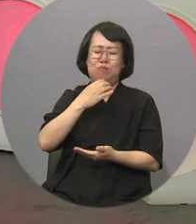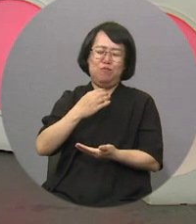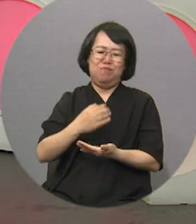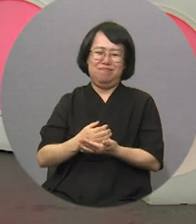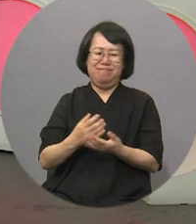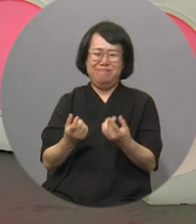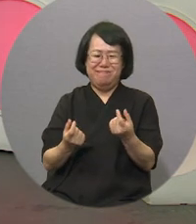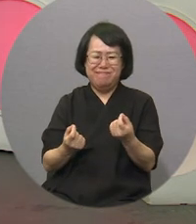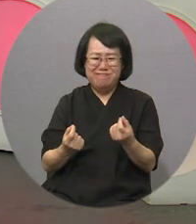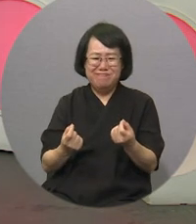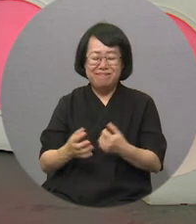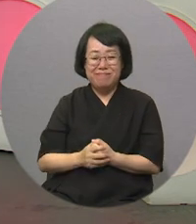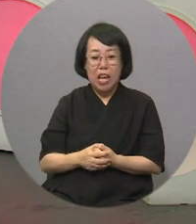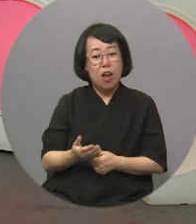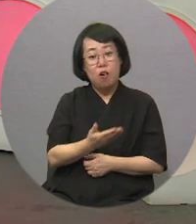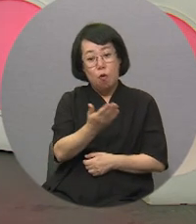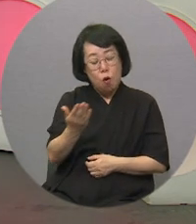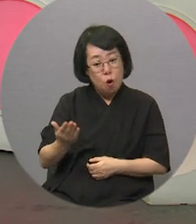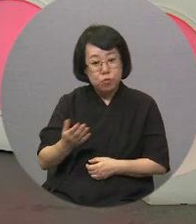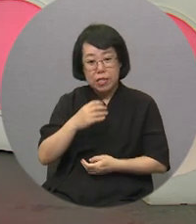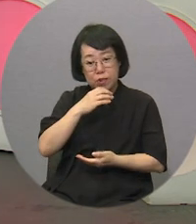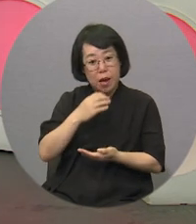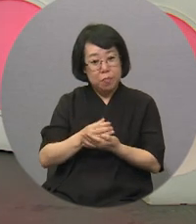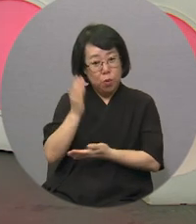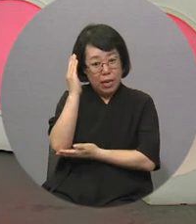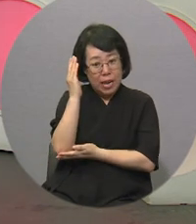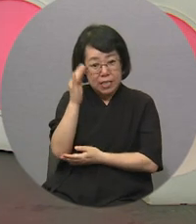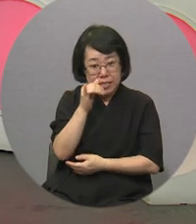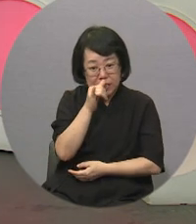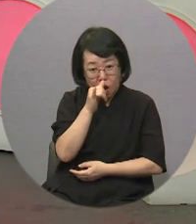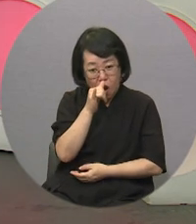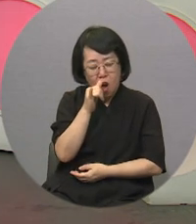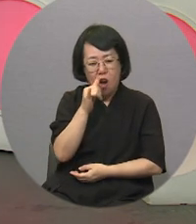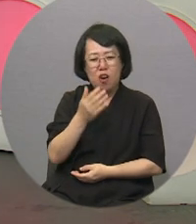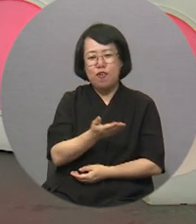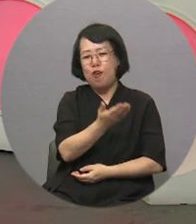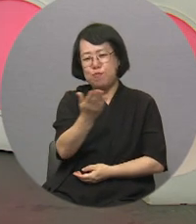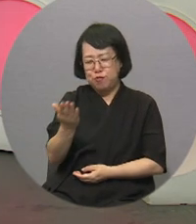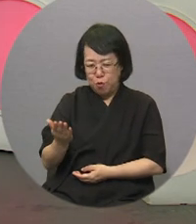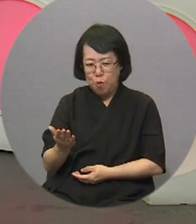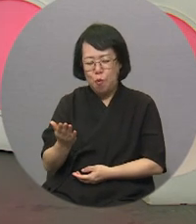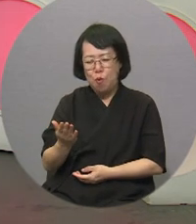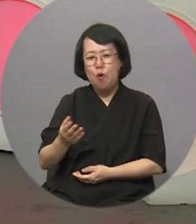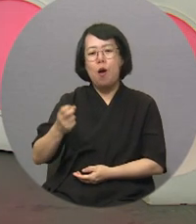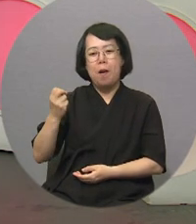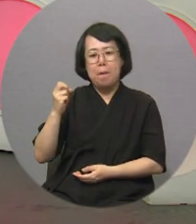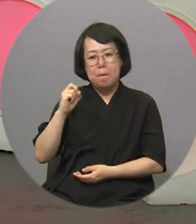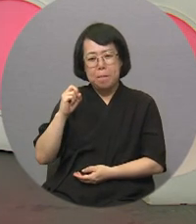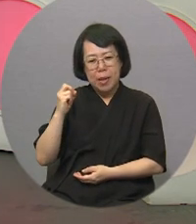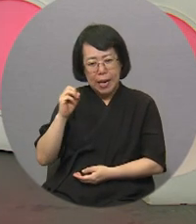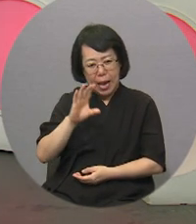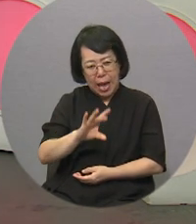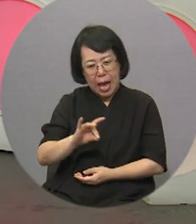보내주시고요. 네, 그래요. 여러분들 주변에 가족분들, 친한 지인들께 또 이렇게 안부 전화 한 통씩 또 해보시는 것도 좋을 것 같아요. 네.